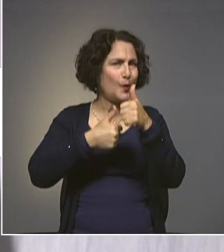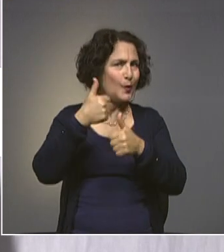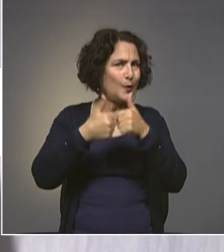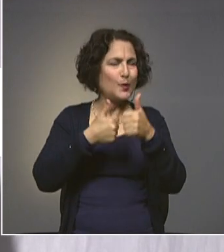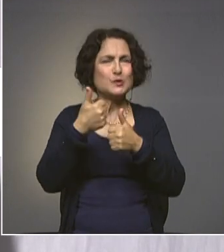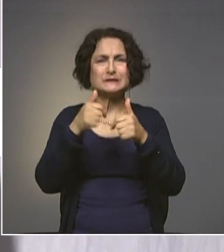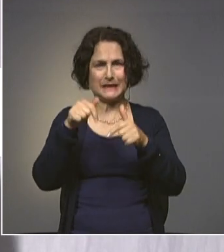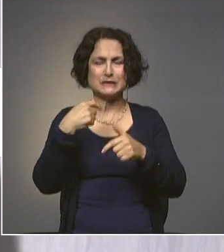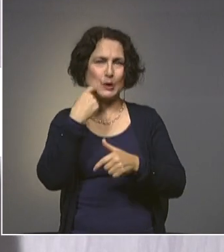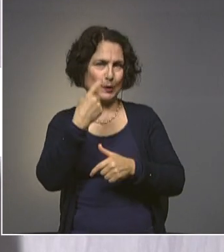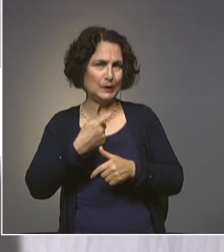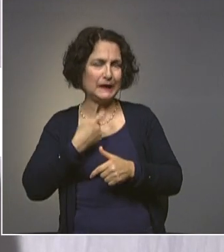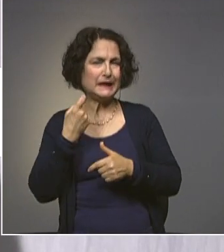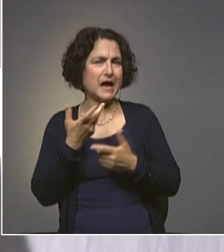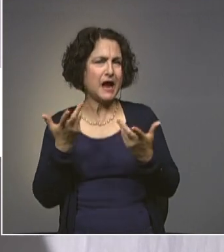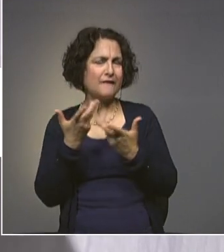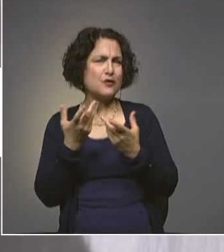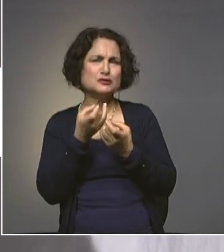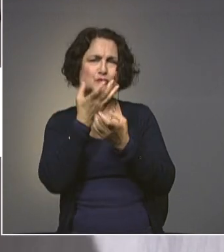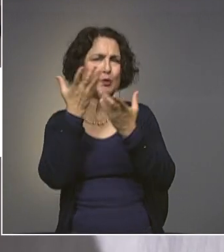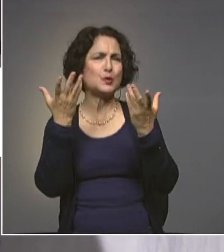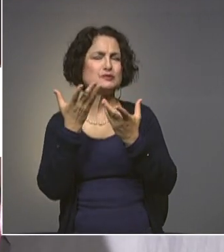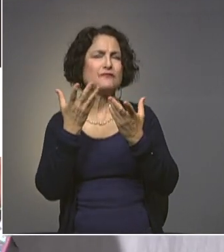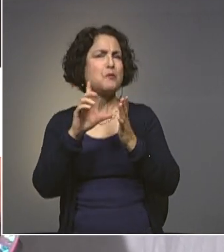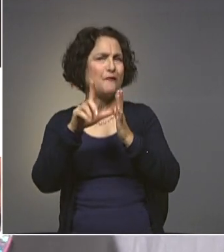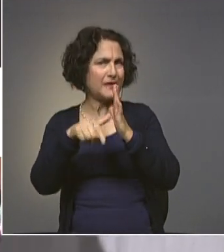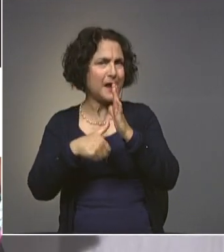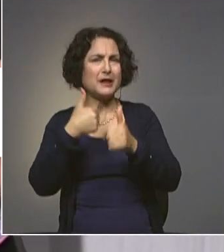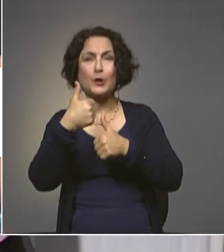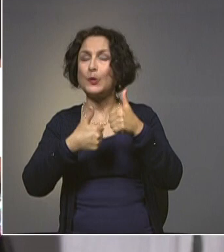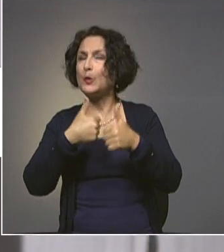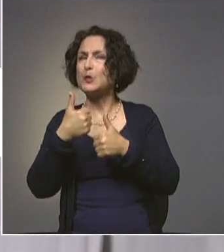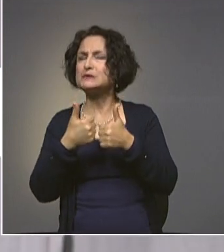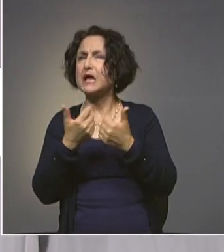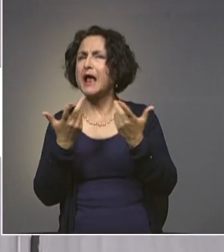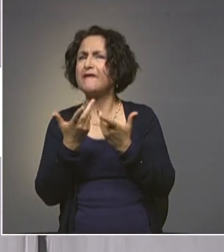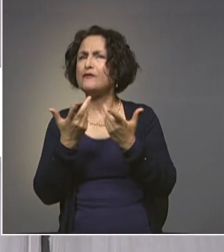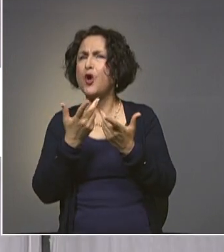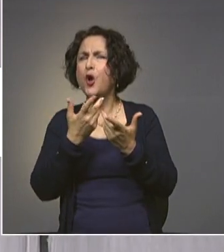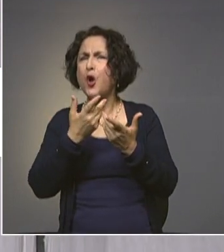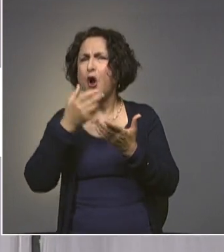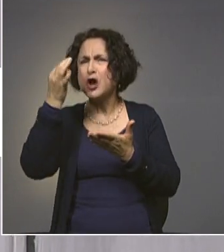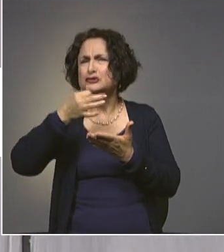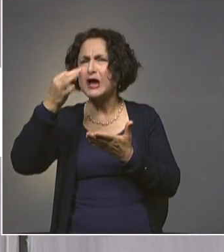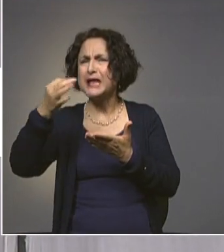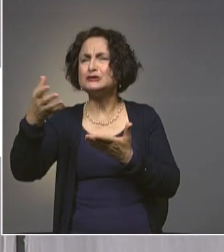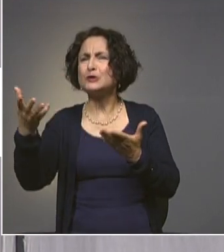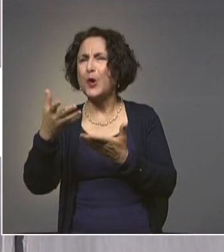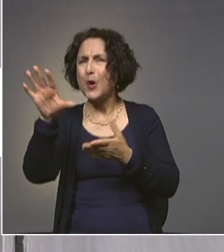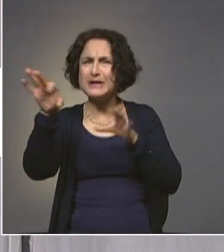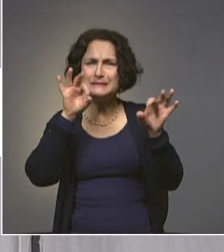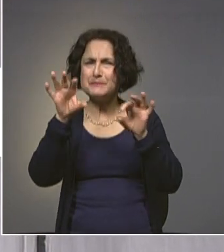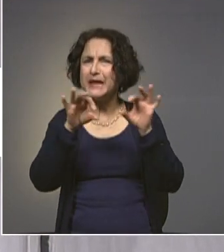Какво се случва по време на конкурса? Вие сте там, виждате с какво се представят учениците най-често, какво избират? С